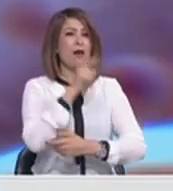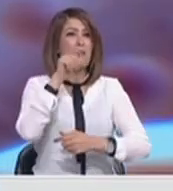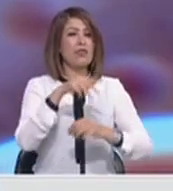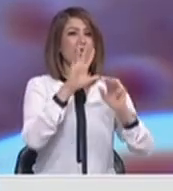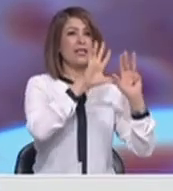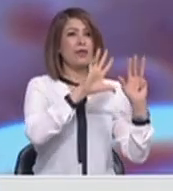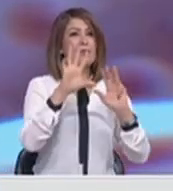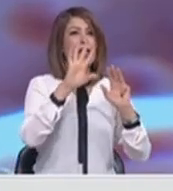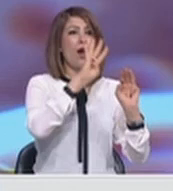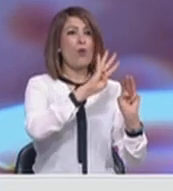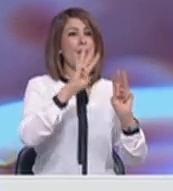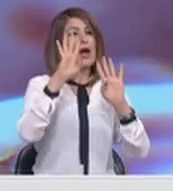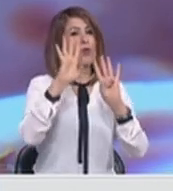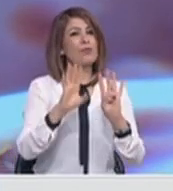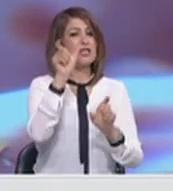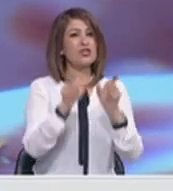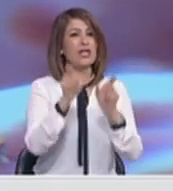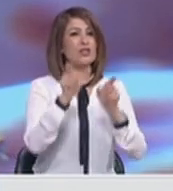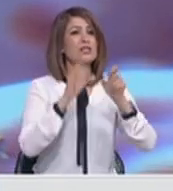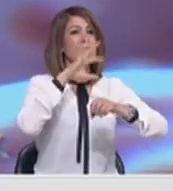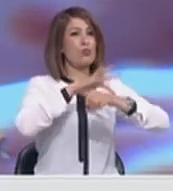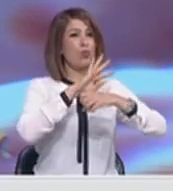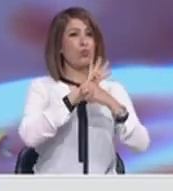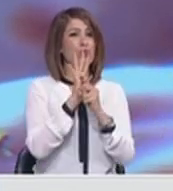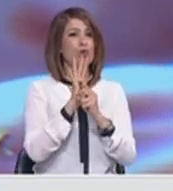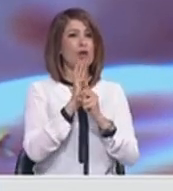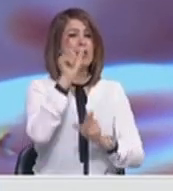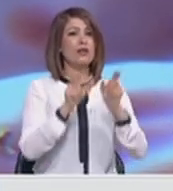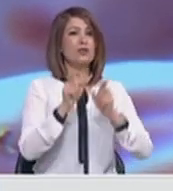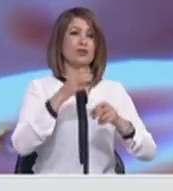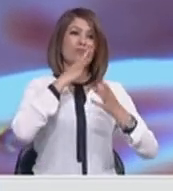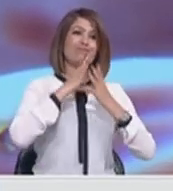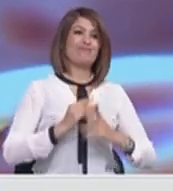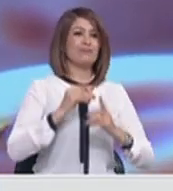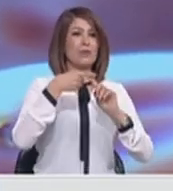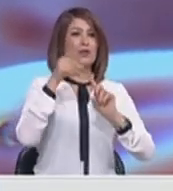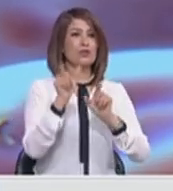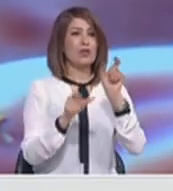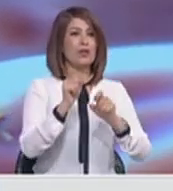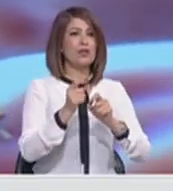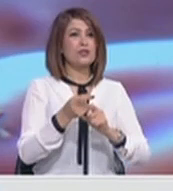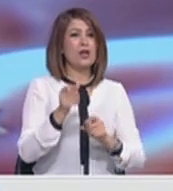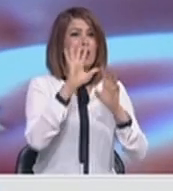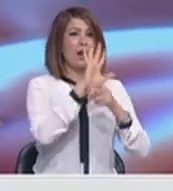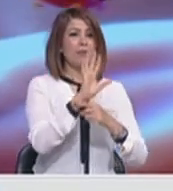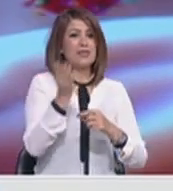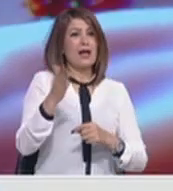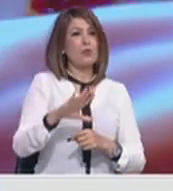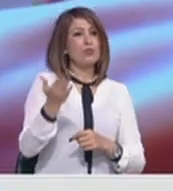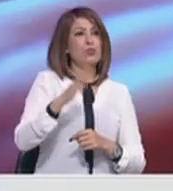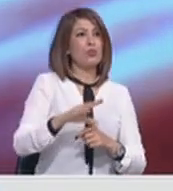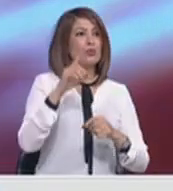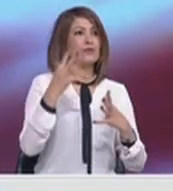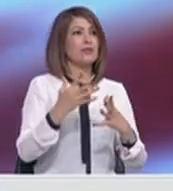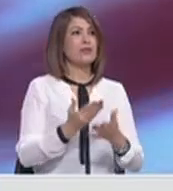واربعه وثمانين اه حاله اصابه بفيروس كورونا للاسف ثمانيه وثلاثين حاله وفاه العدد الحمد لله